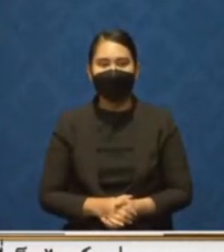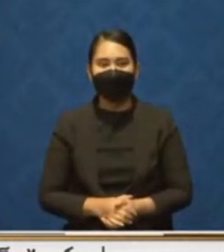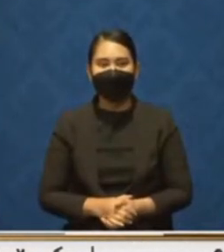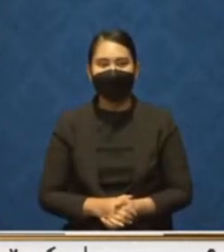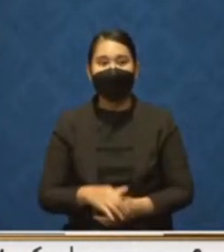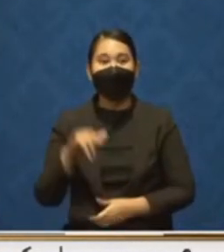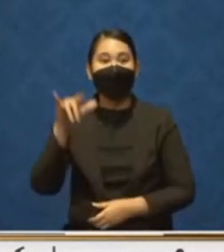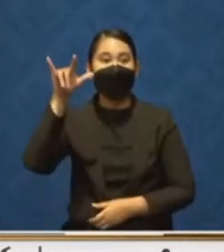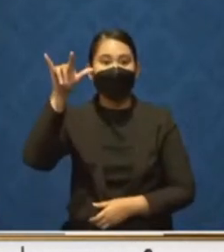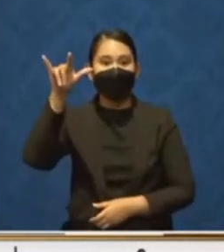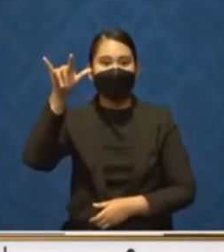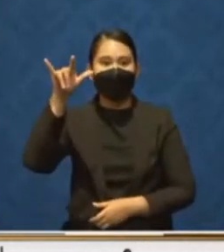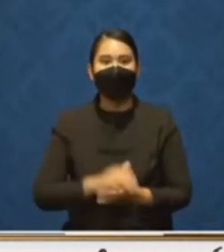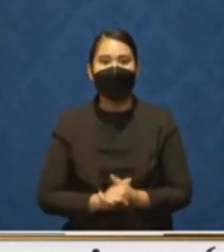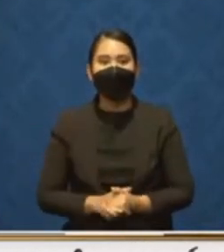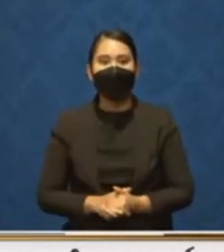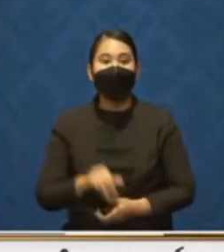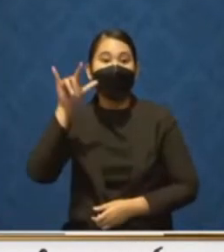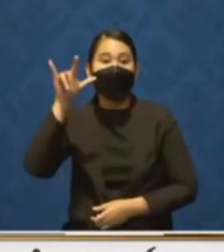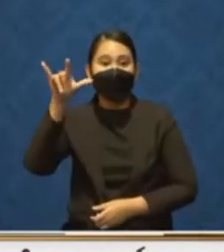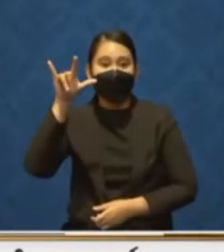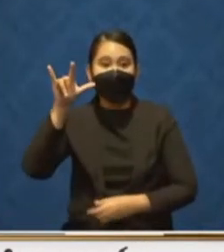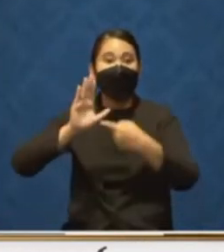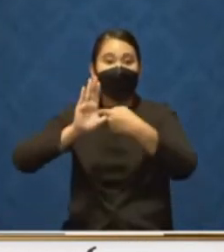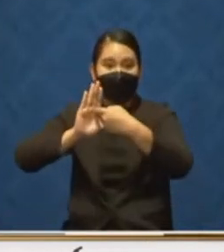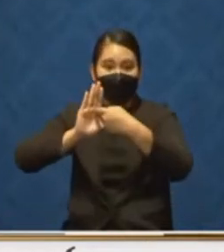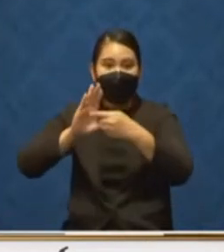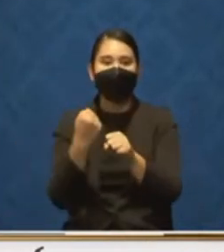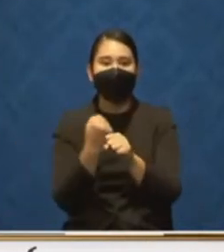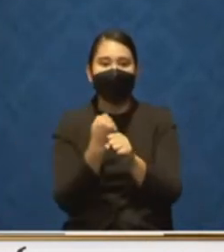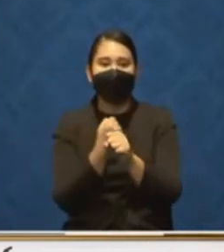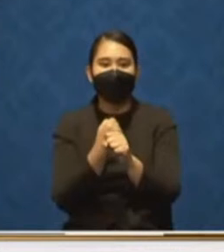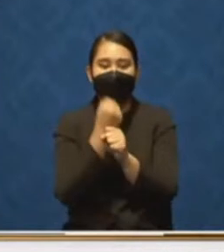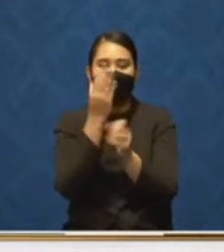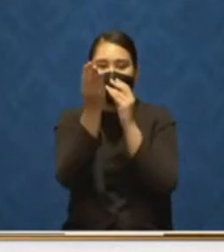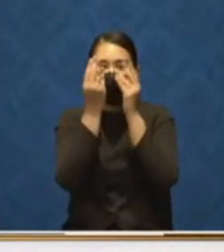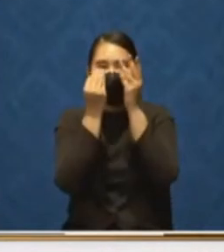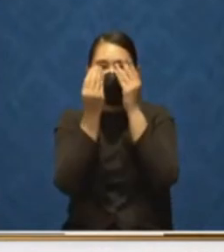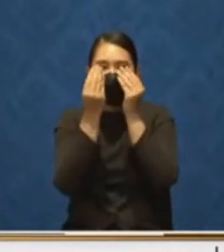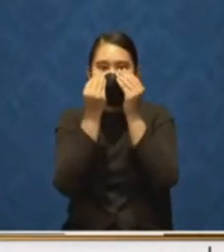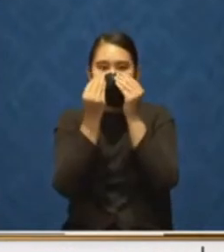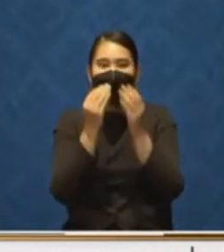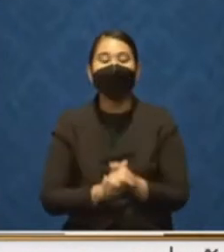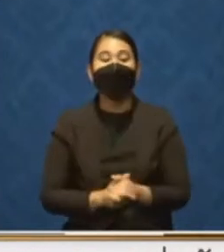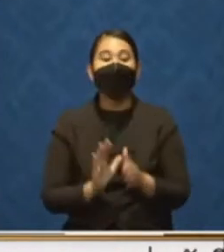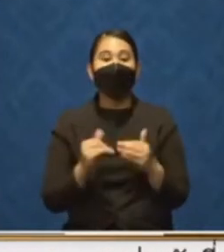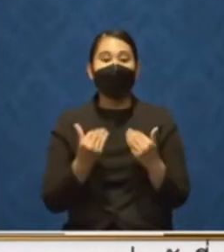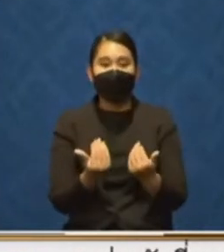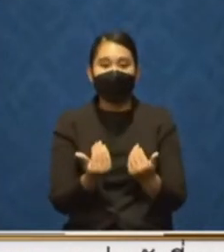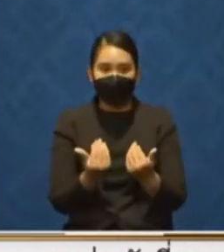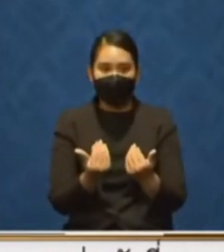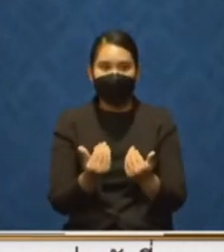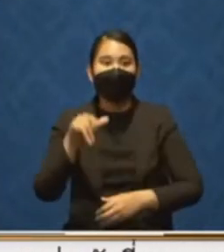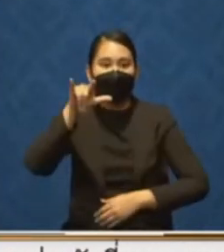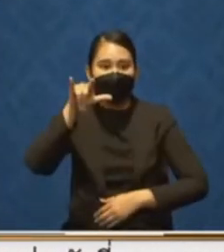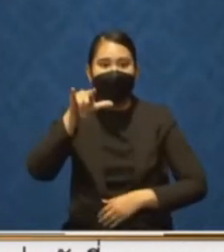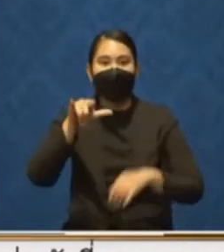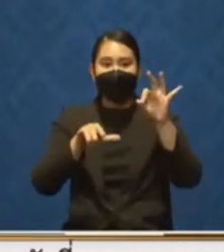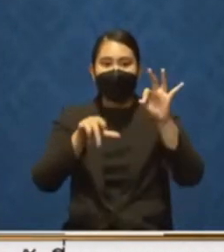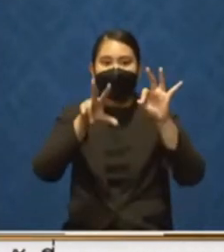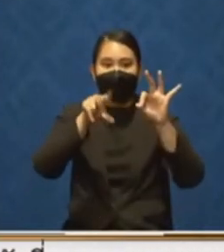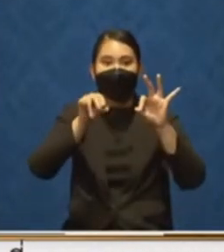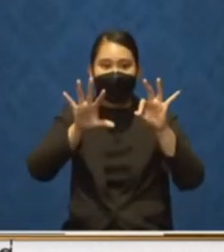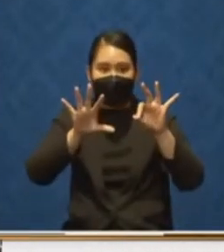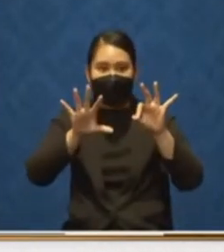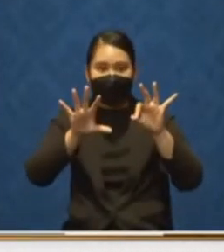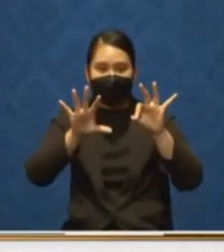ตรงนี้นะครับเราใช้เครื่องบินจำลองจะหยุดเครื่องฝึกจำลองนะครับแล้วเป็นวันนี้มีการผลิตคามินทร์ f35มากขึ้นต้น